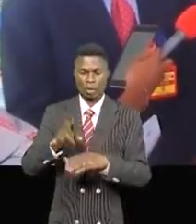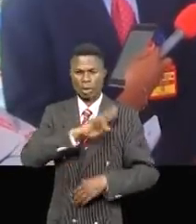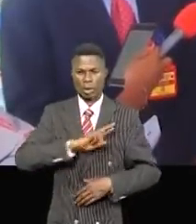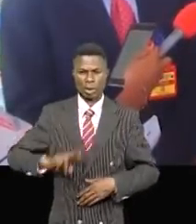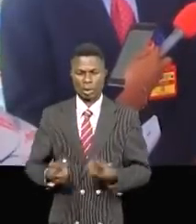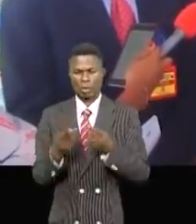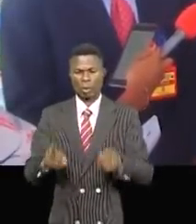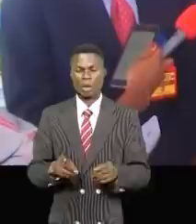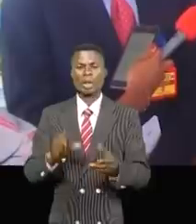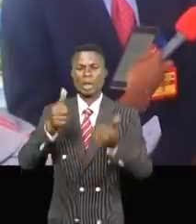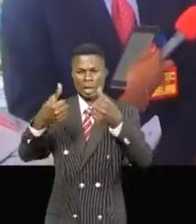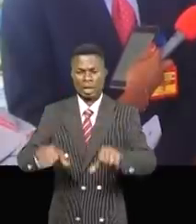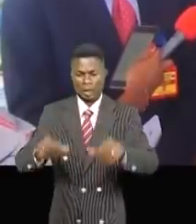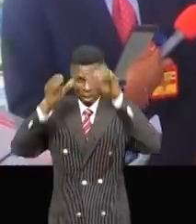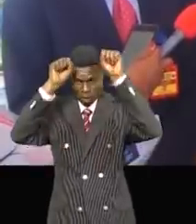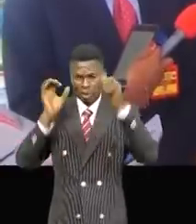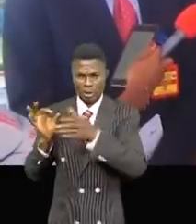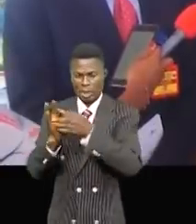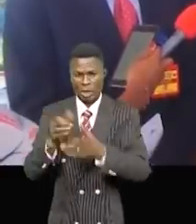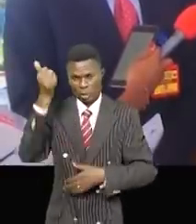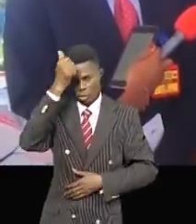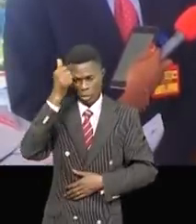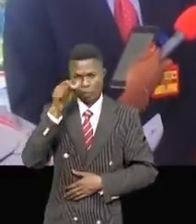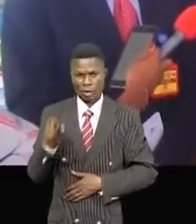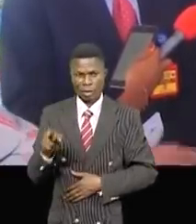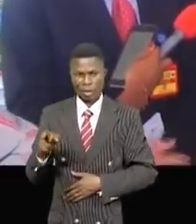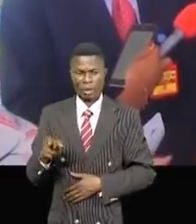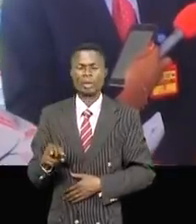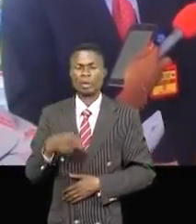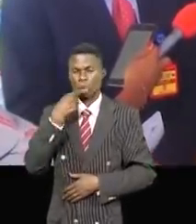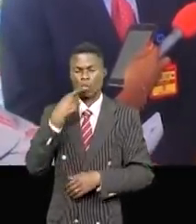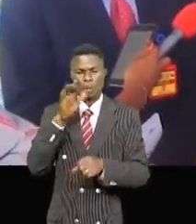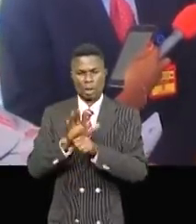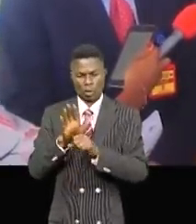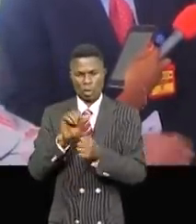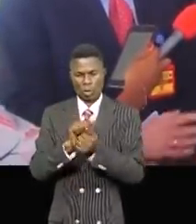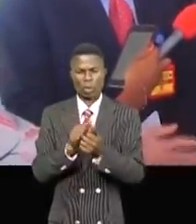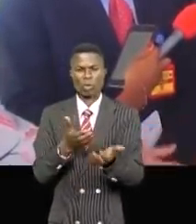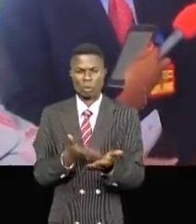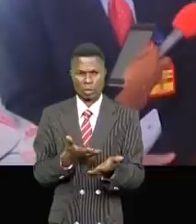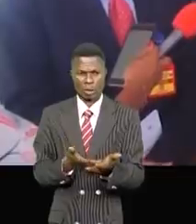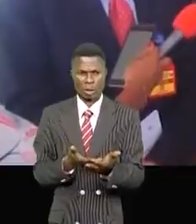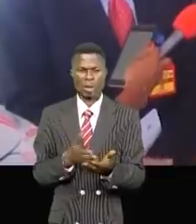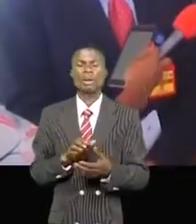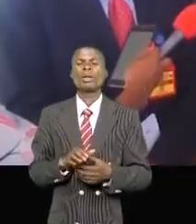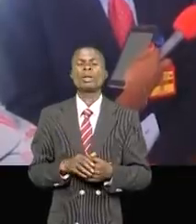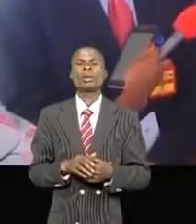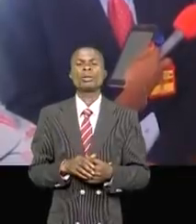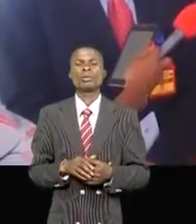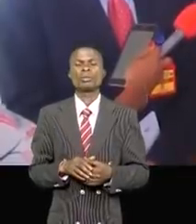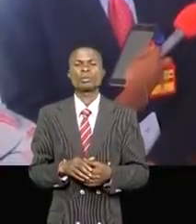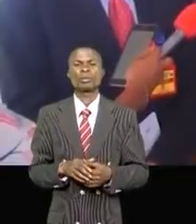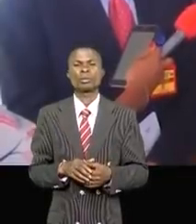Congo assurera la présidence à l'Union africaine. We have a new administration in Washington and we look forward to a very